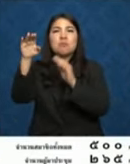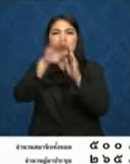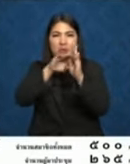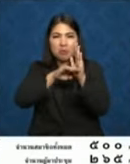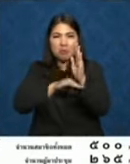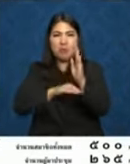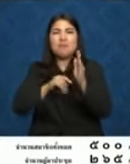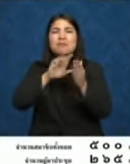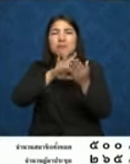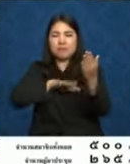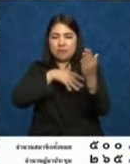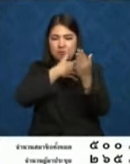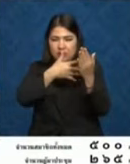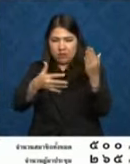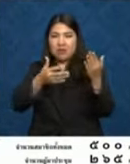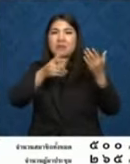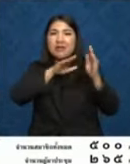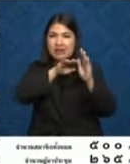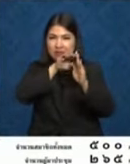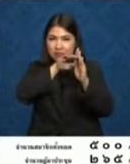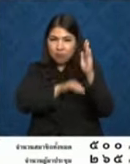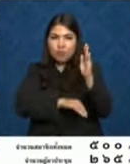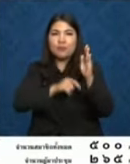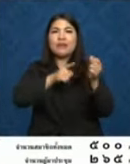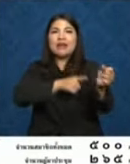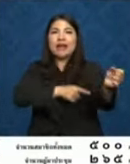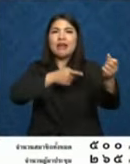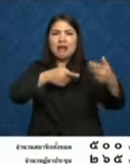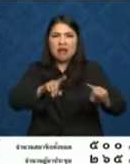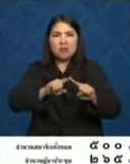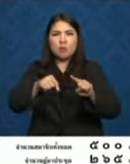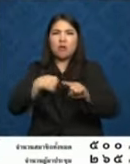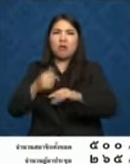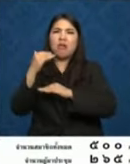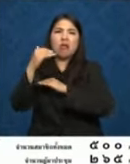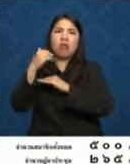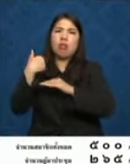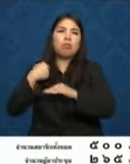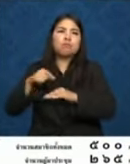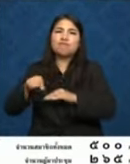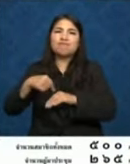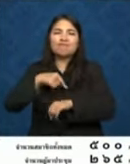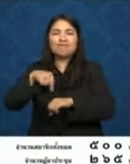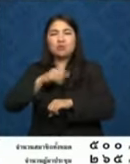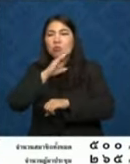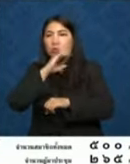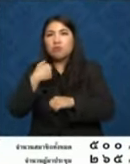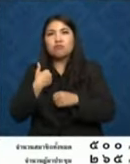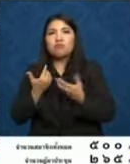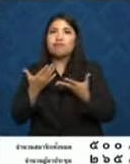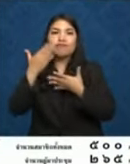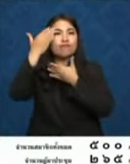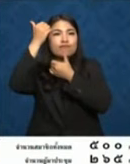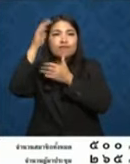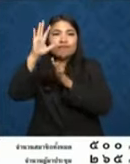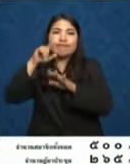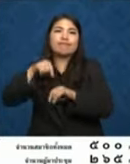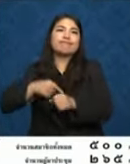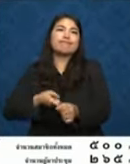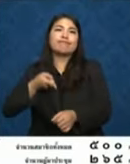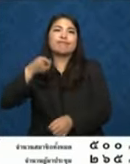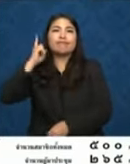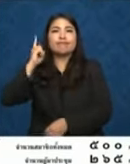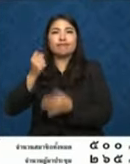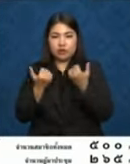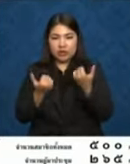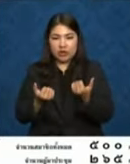แต่หลักเกณฑ์ไม่ใช่ปัญหาของหัวใจที่จะใช้เวลาเยียวยาปล่อยให้ไว้นานๆก็อาจจะล้าสมัยครับท่านประธานผมจึงอยากเรียนท่านประธานผ่านไปยังหน่วยงาน